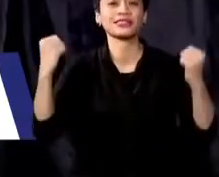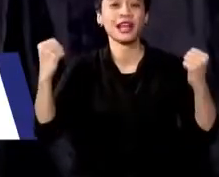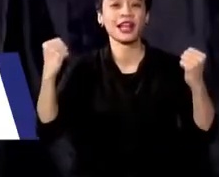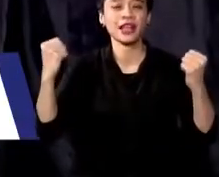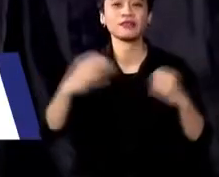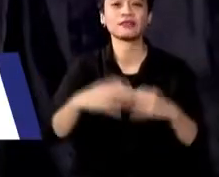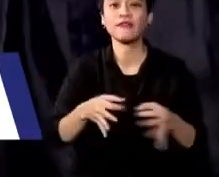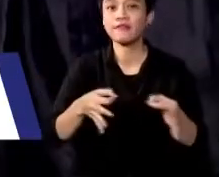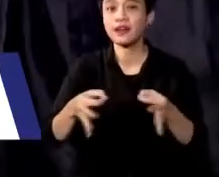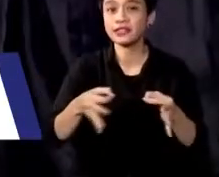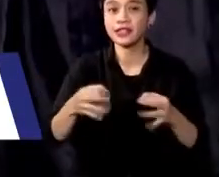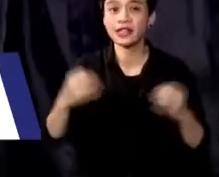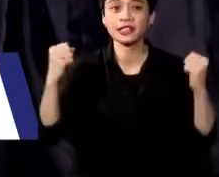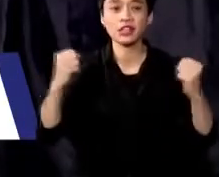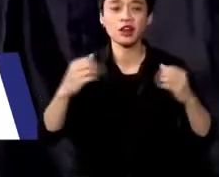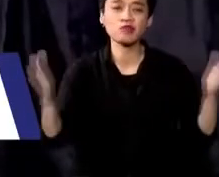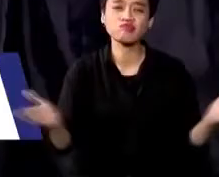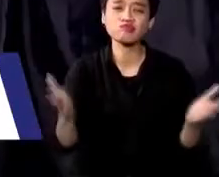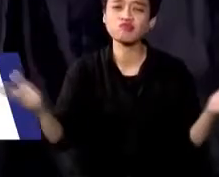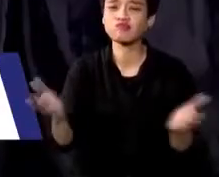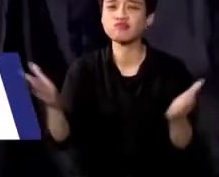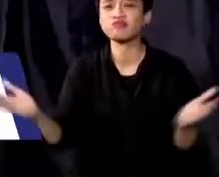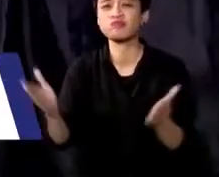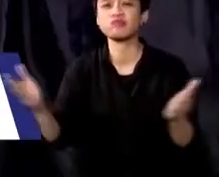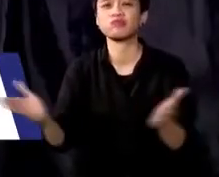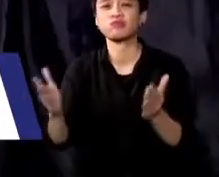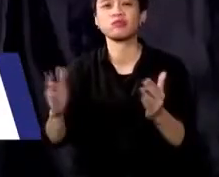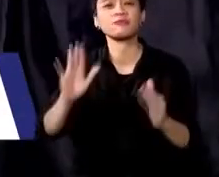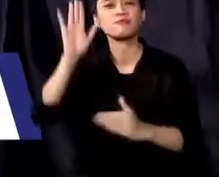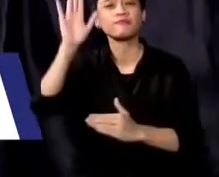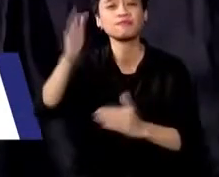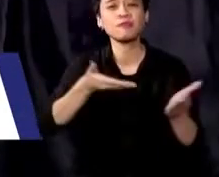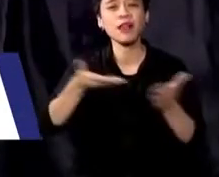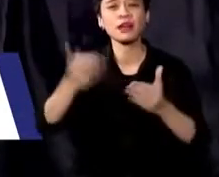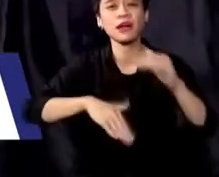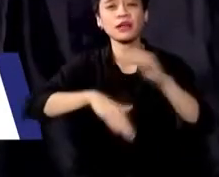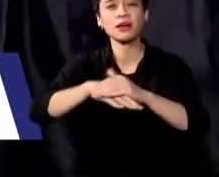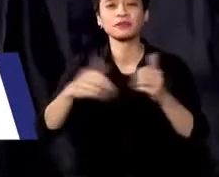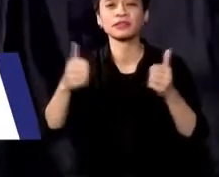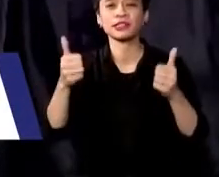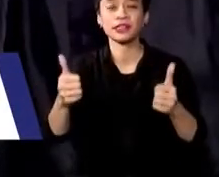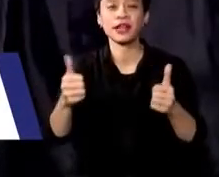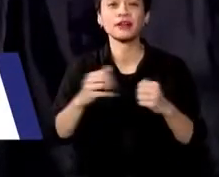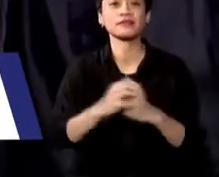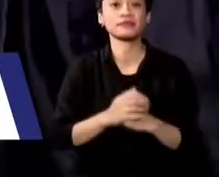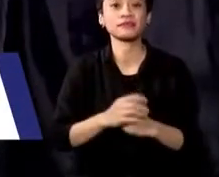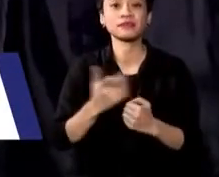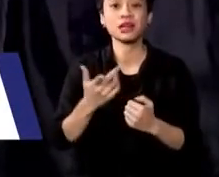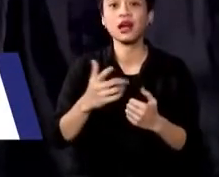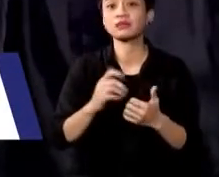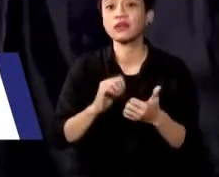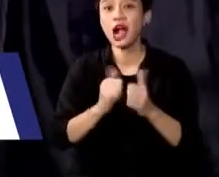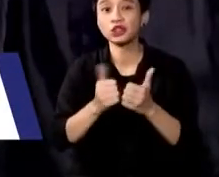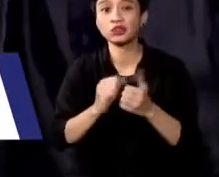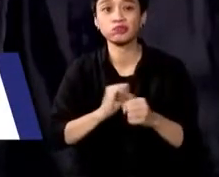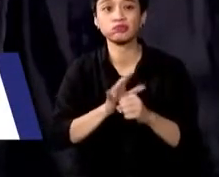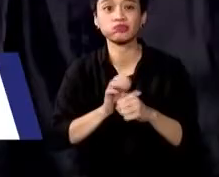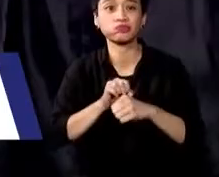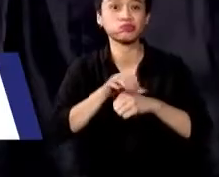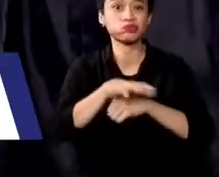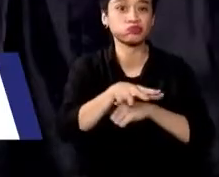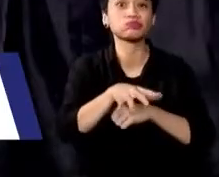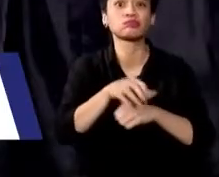kesehatan terus dioptimalkan untuk memenuhi pelayanan kesehatan namun peningkatan kasus positif dan aktif menyadarkan